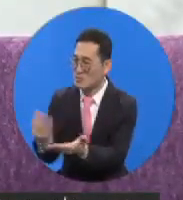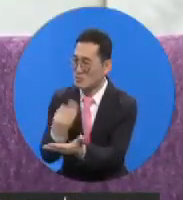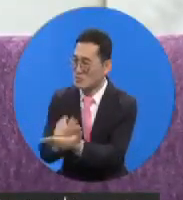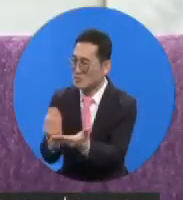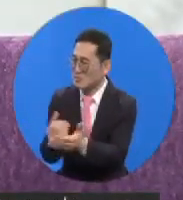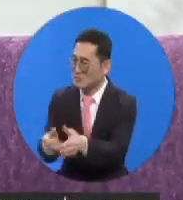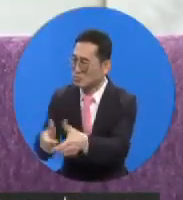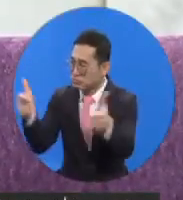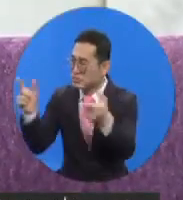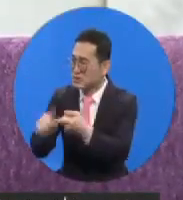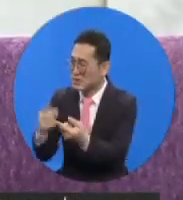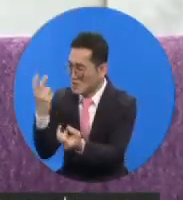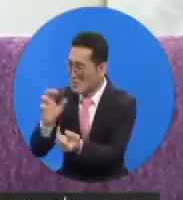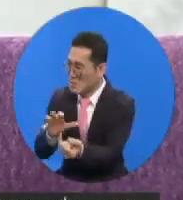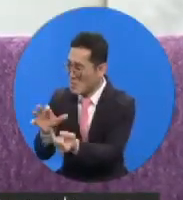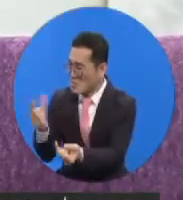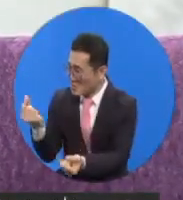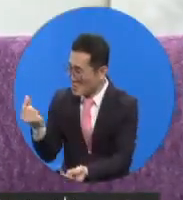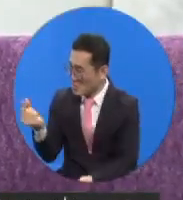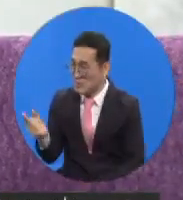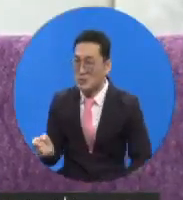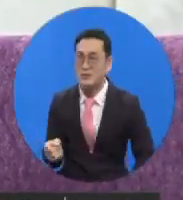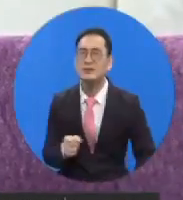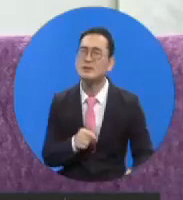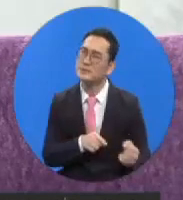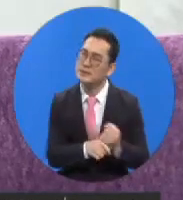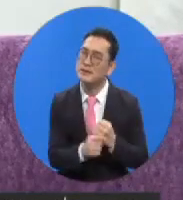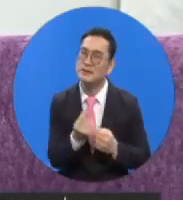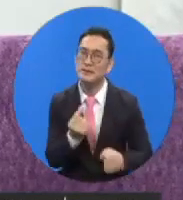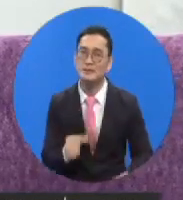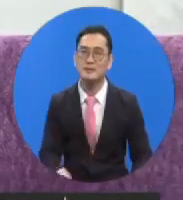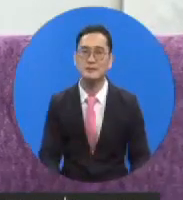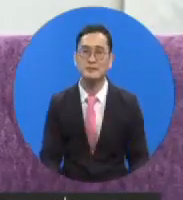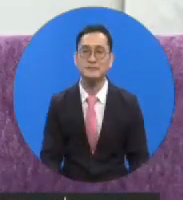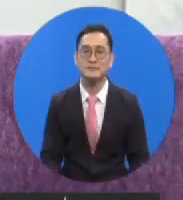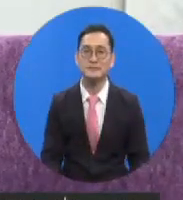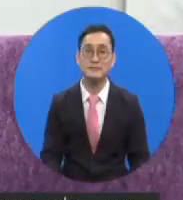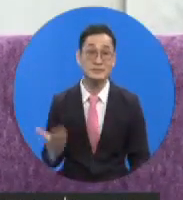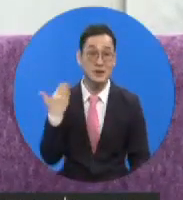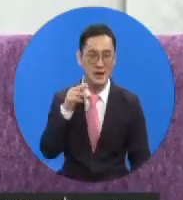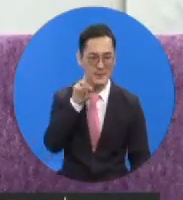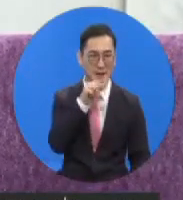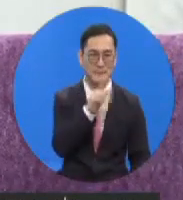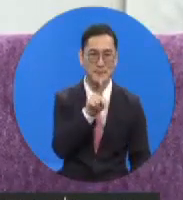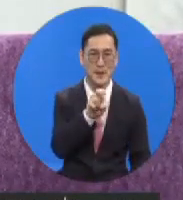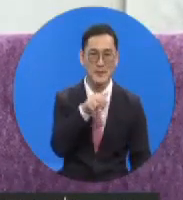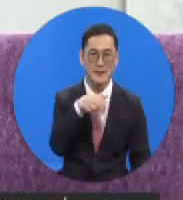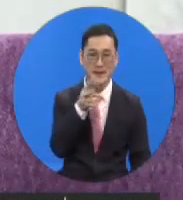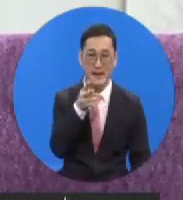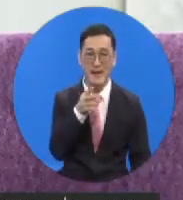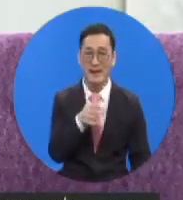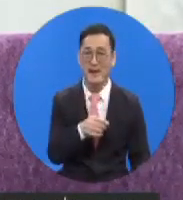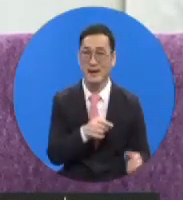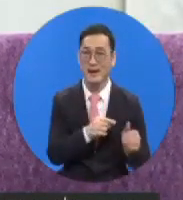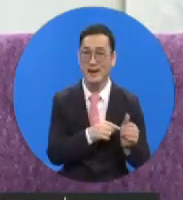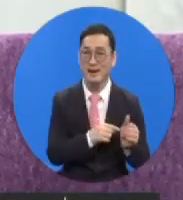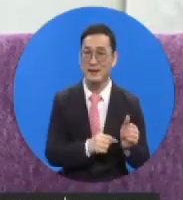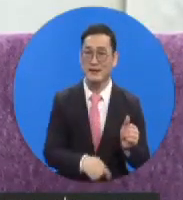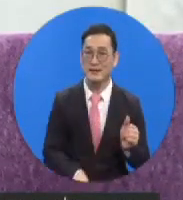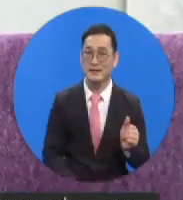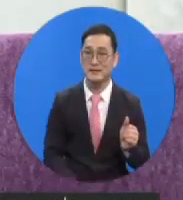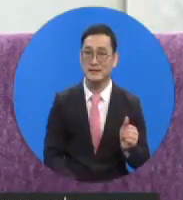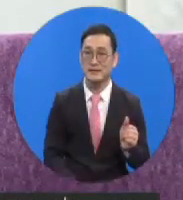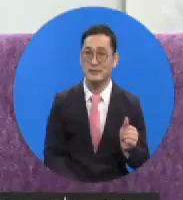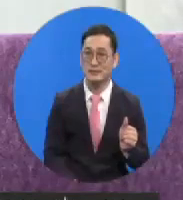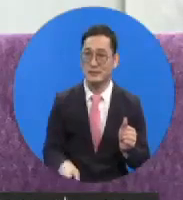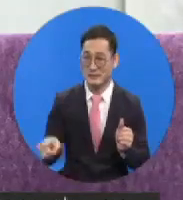말씀하신 것처럼요. 어제 보면은 예. 박범계 의원이나 이런 분들은 지난 그 청문회 때 있었던 사람들은 저 부분에 대해서 이야기 잘 안